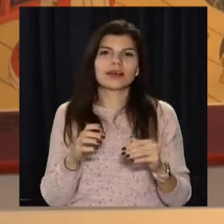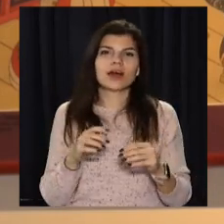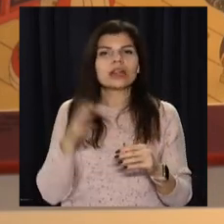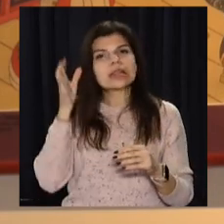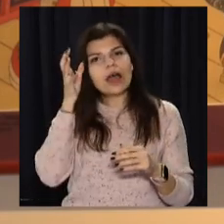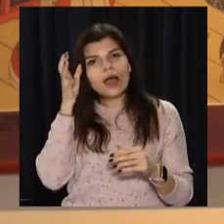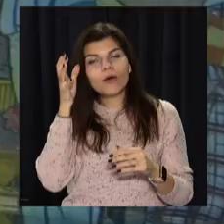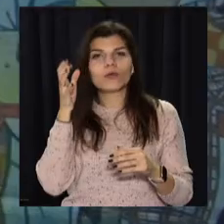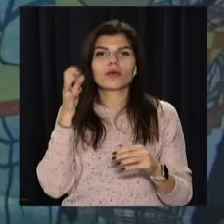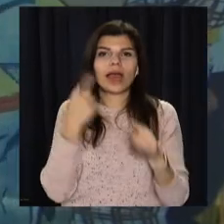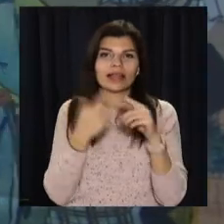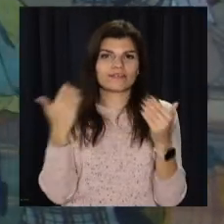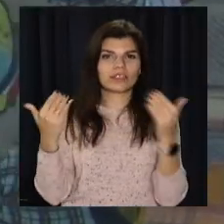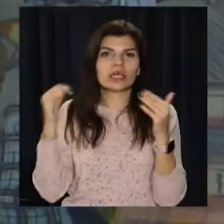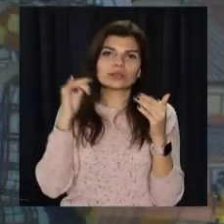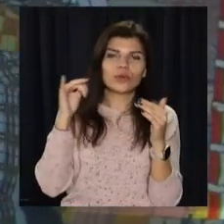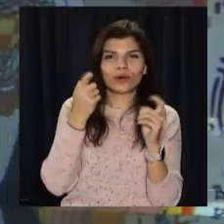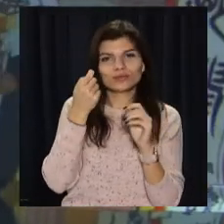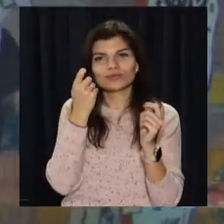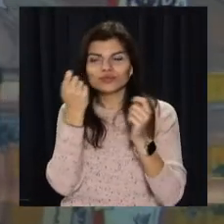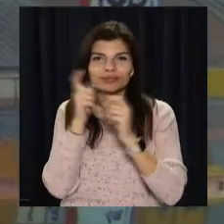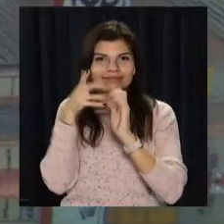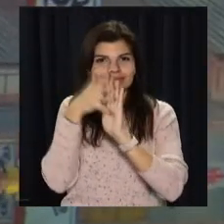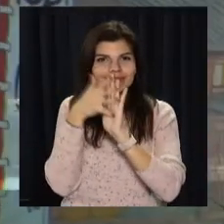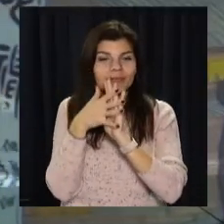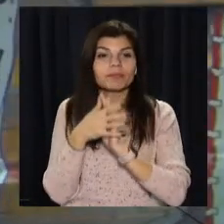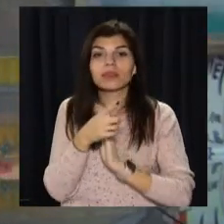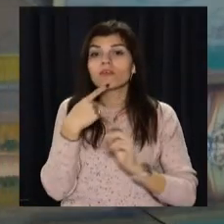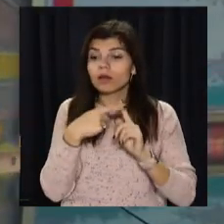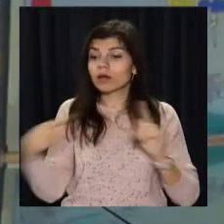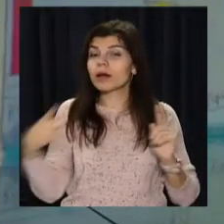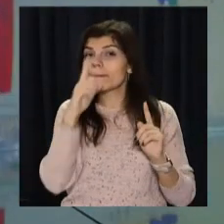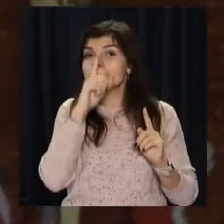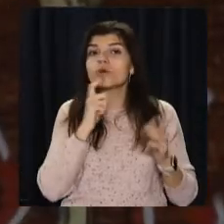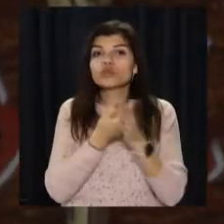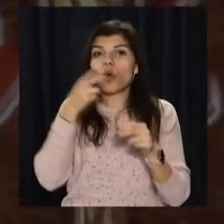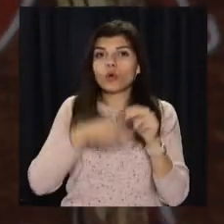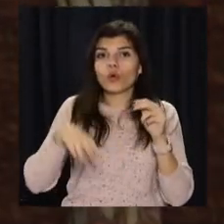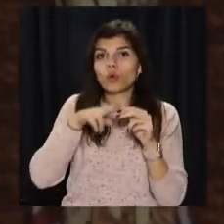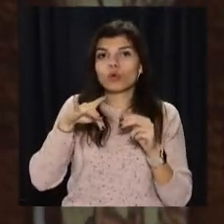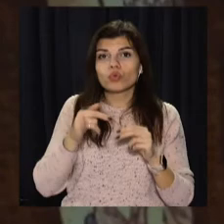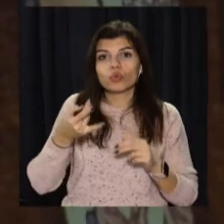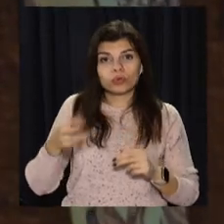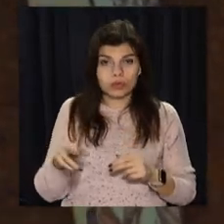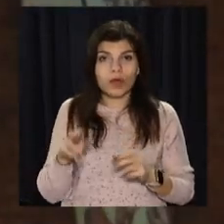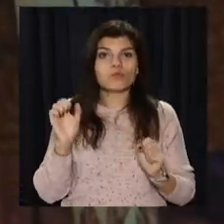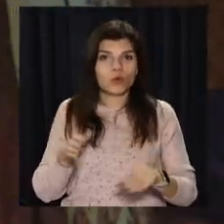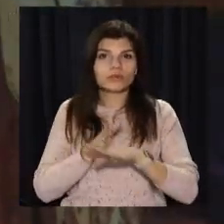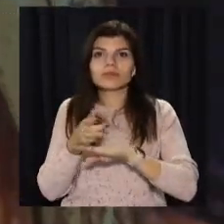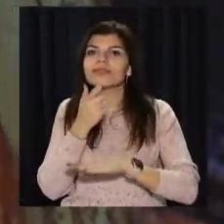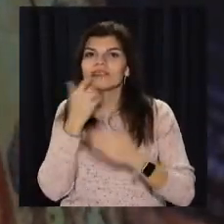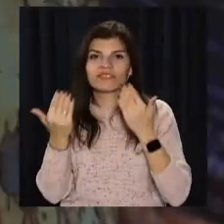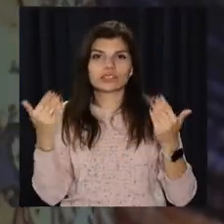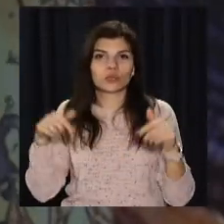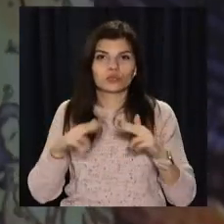наукову складову цієї виставки. Поринути в японське мистецтво можна протягом місяця до кінця грудня. Дар'я Пшенична, Сергій Макаров, OpenNews,